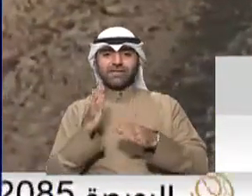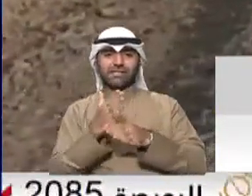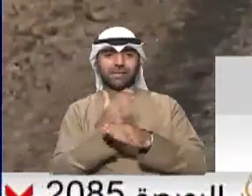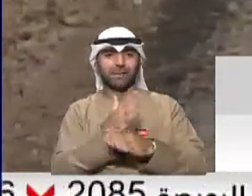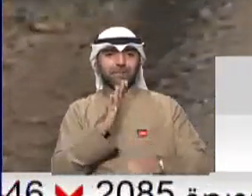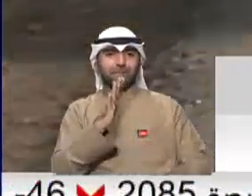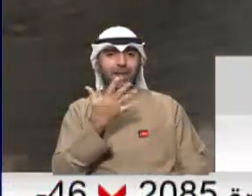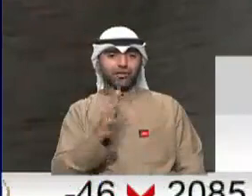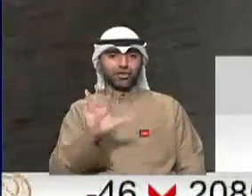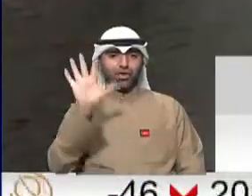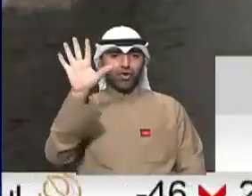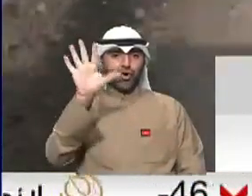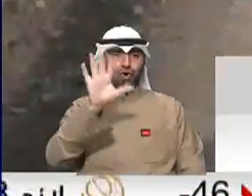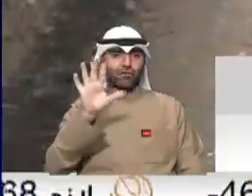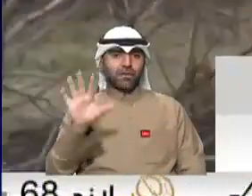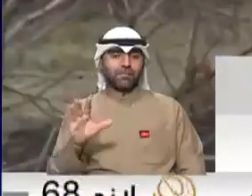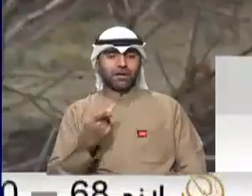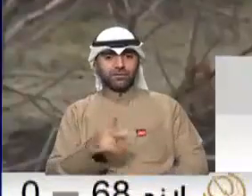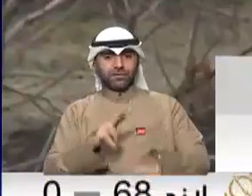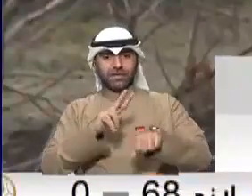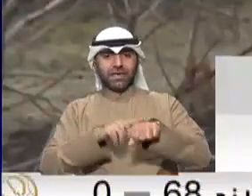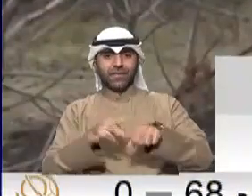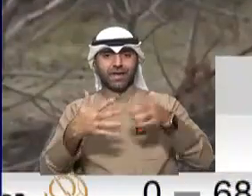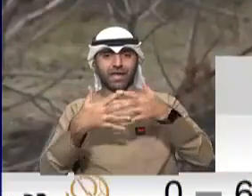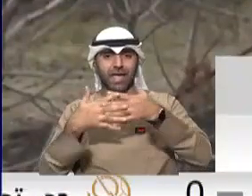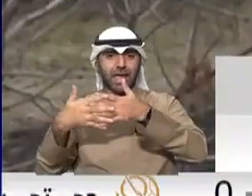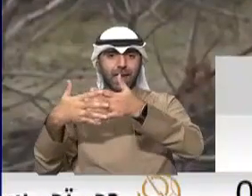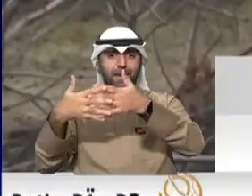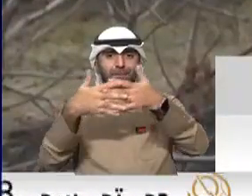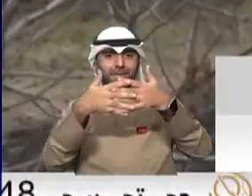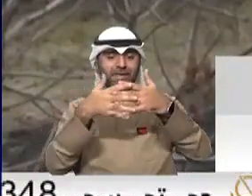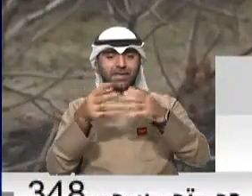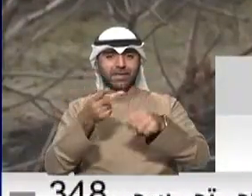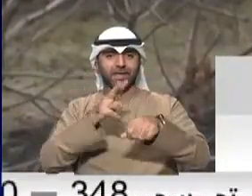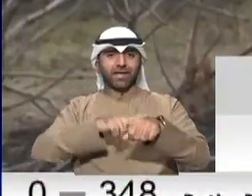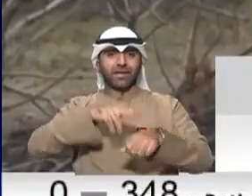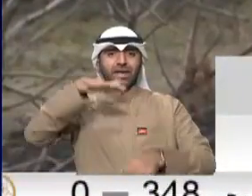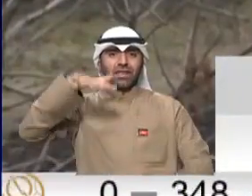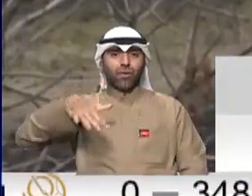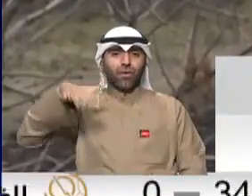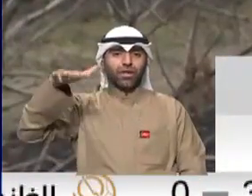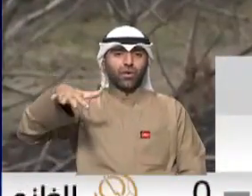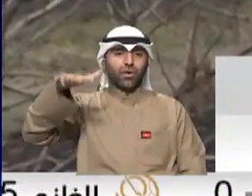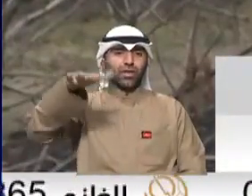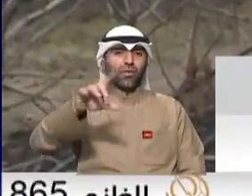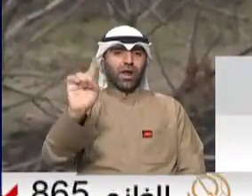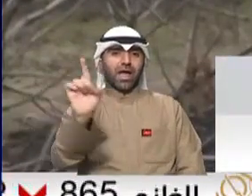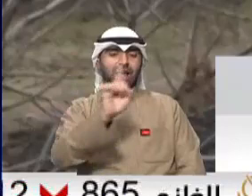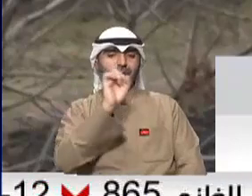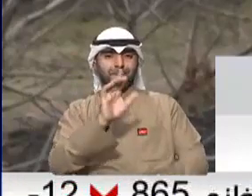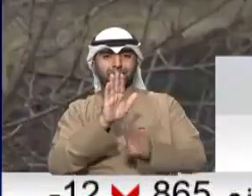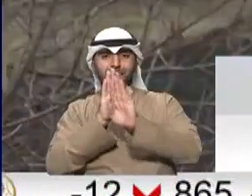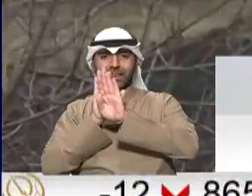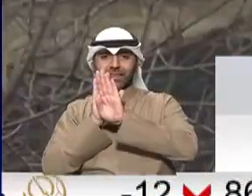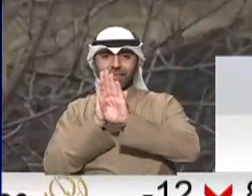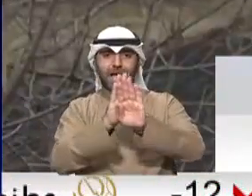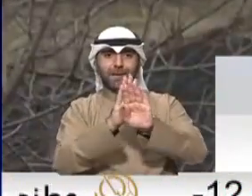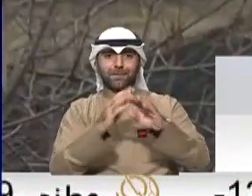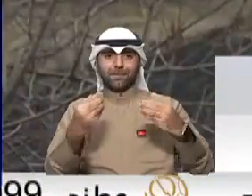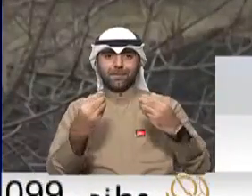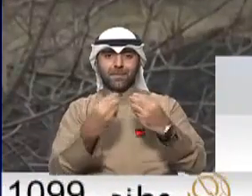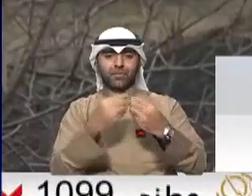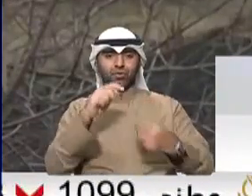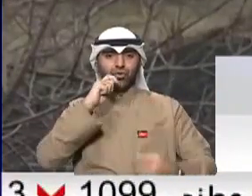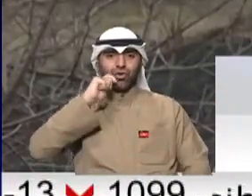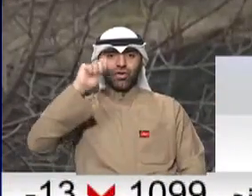الغذاء، لكي يقوم العالم بالضغط على الغرب للاستجابة للمطالب الروسية. ولكن في